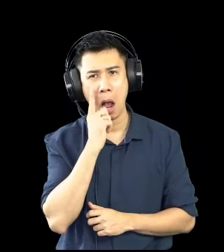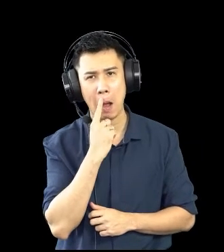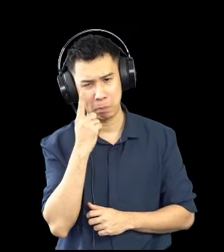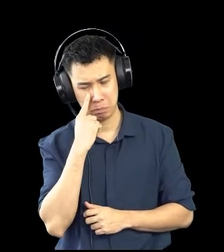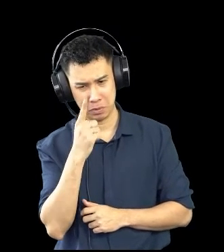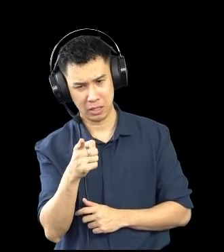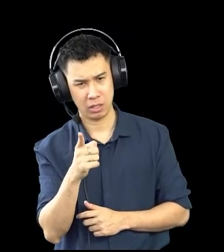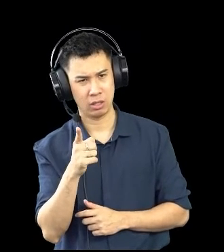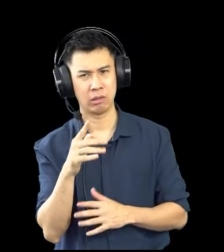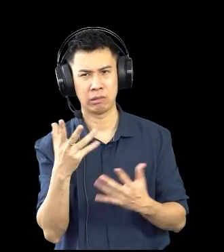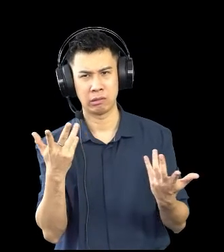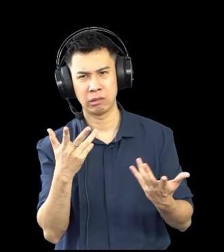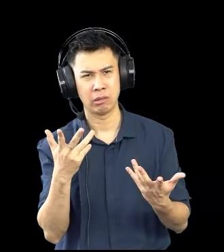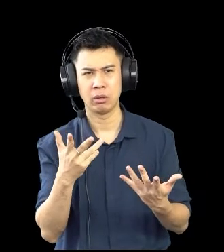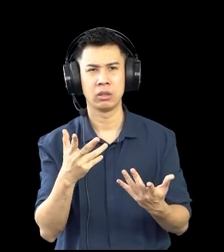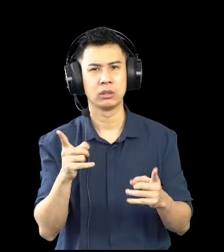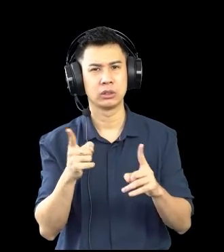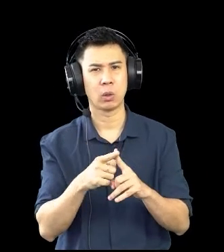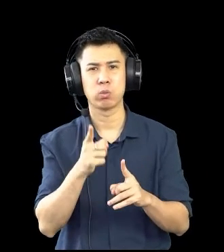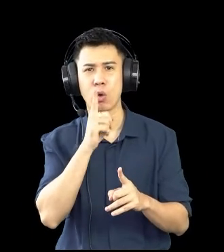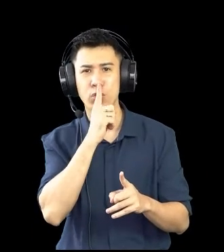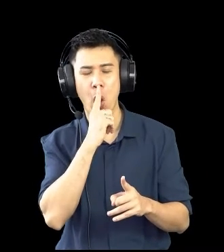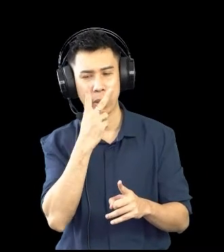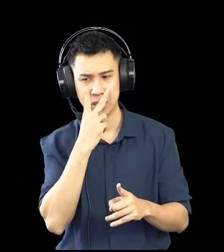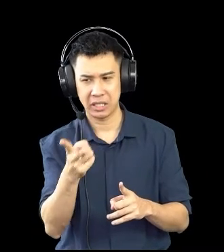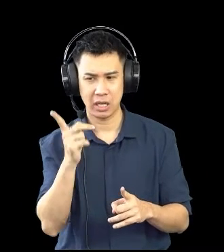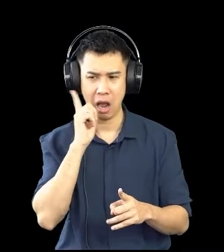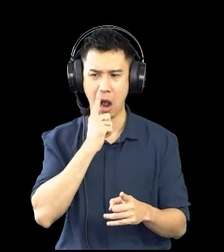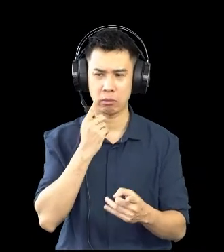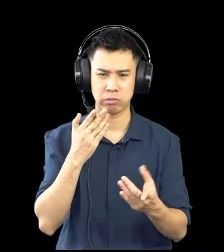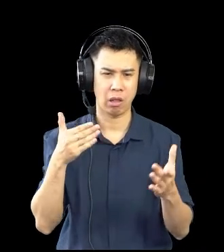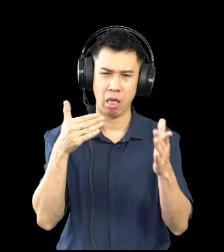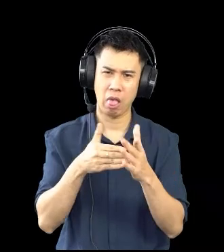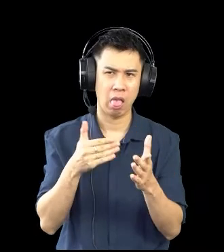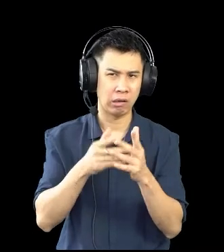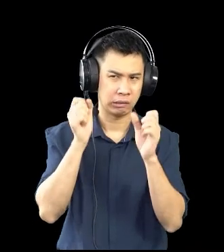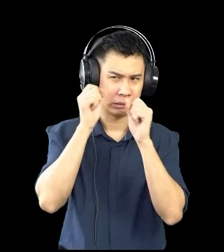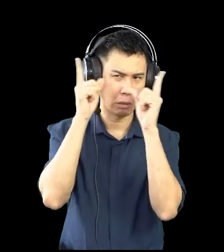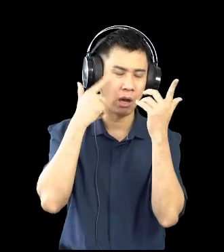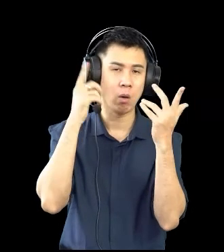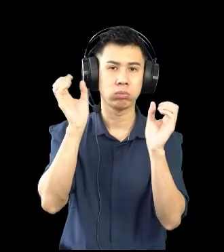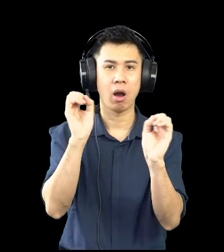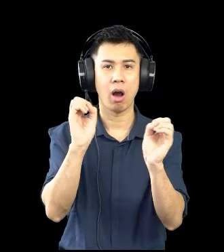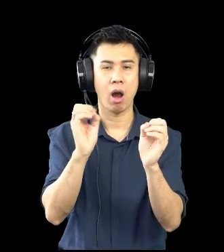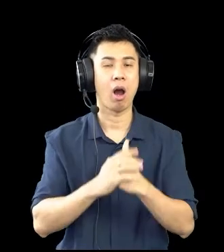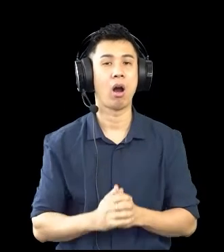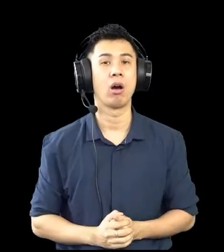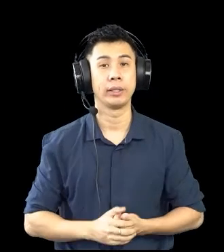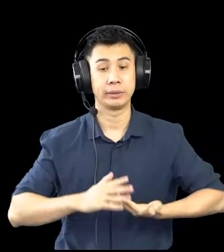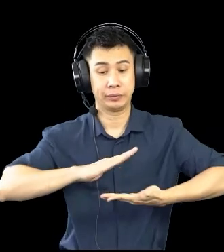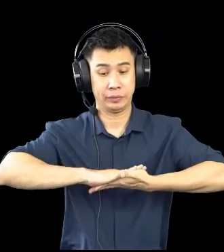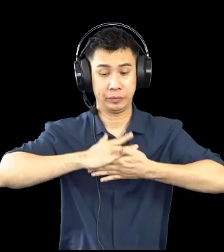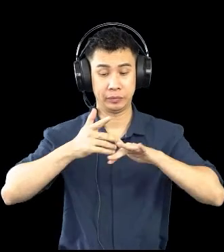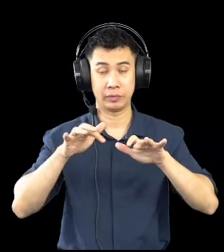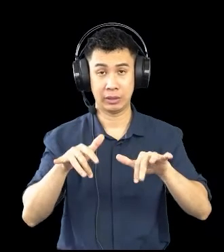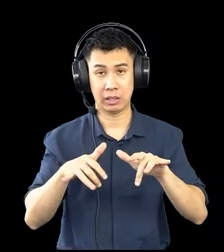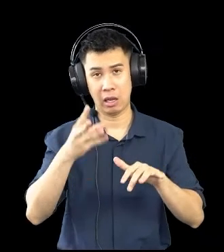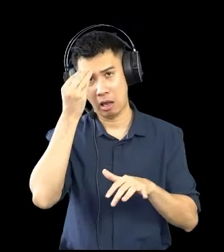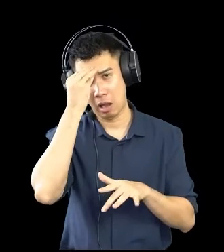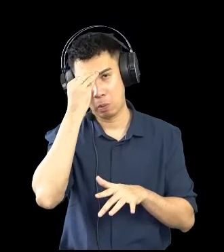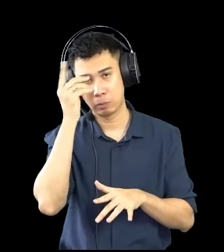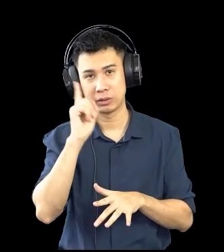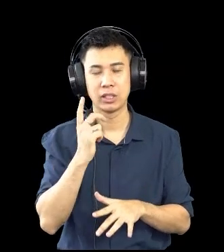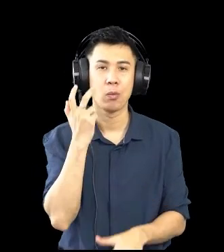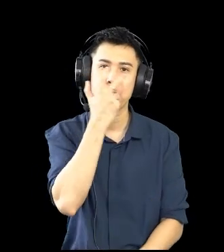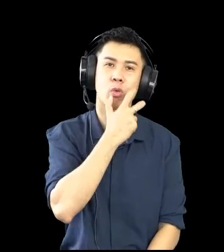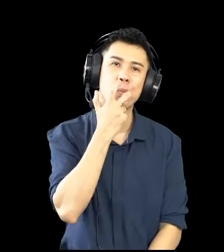rất hạn chế. Cho nên là cái việc mà giúp các bạn tin học thì một phần kỹ năng tin học thì có thể giúp cho các bạn đấy, tin học là một cái mà các bạn ấy không cần phải, có thể không